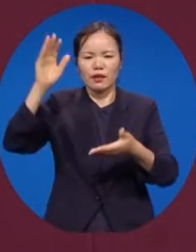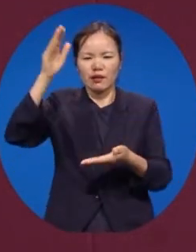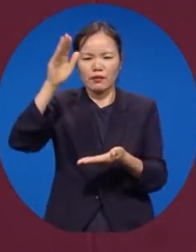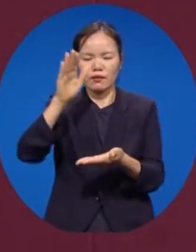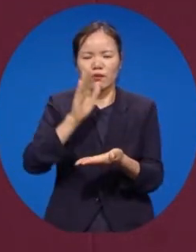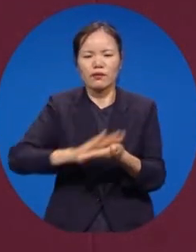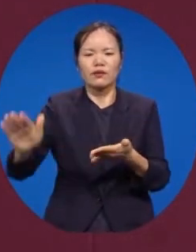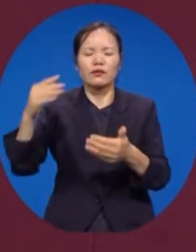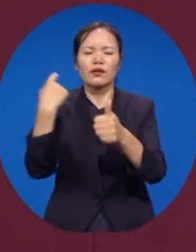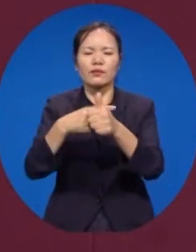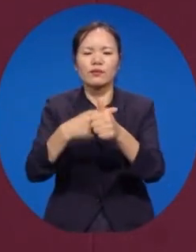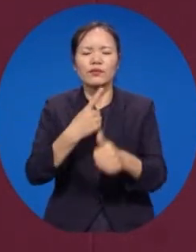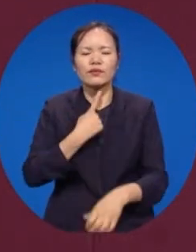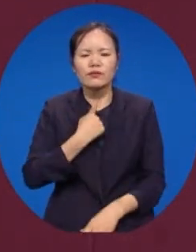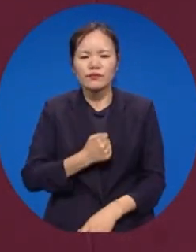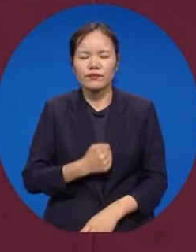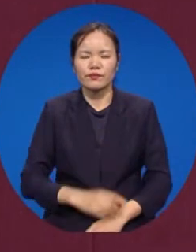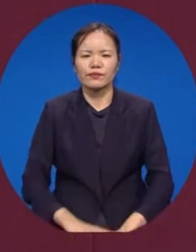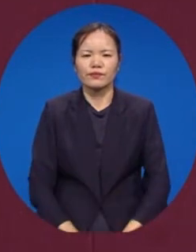바닥났다고 비판했습니다.